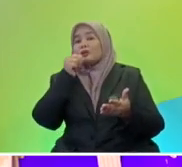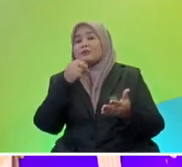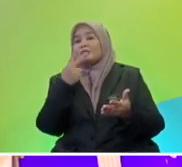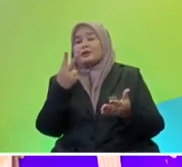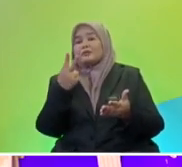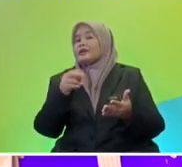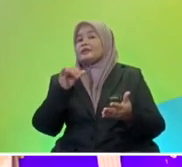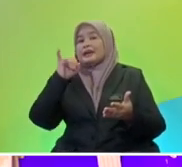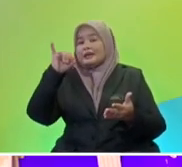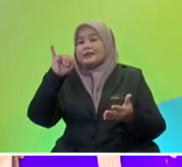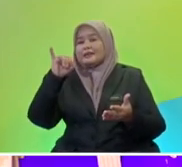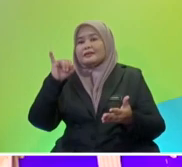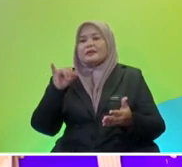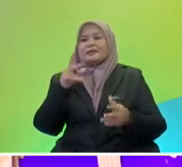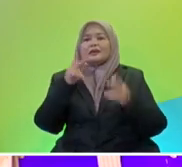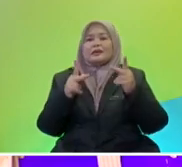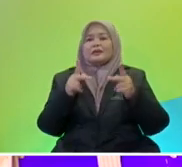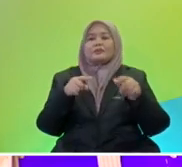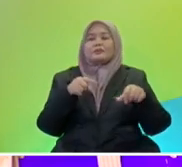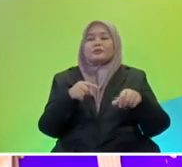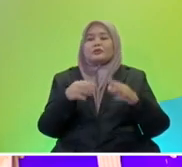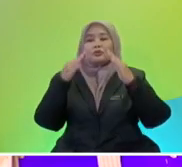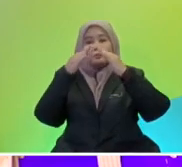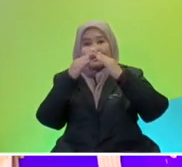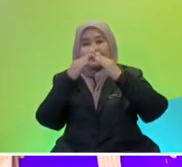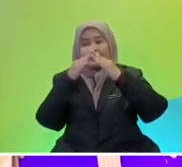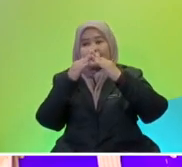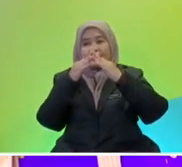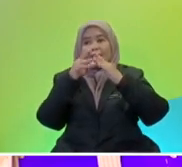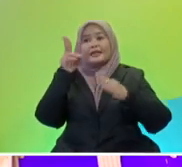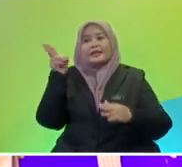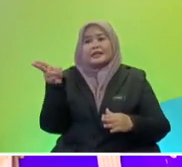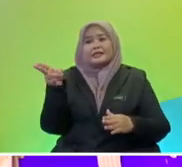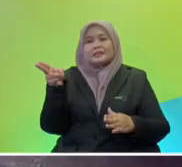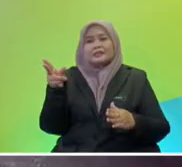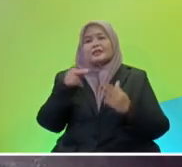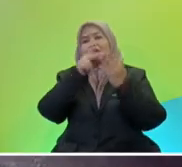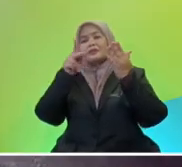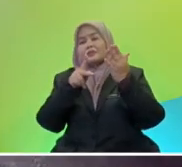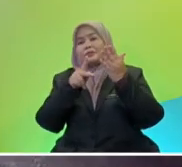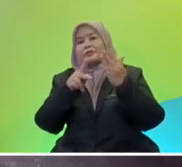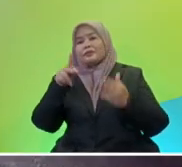bukan kalau perkataan rumah akhirnya Huruf apa ini